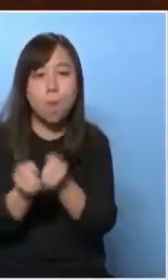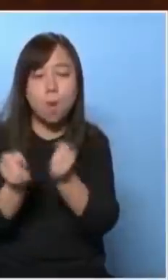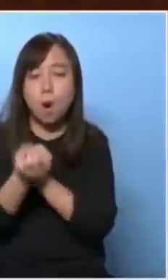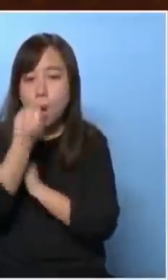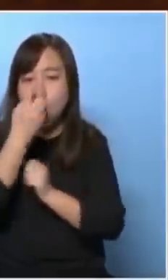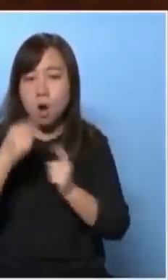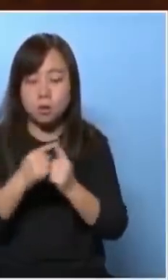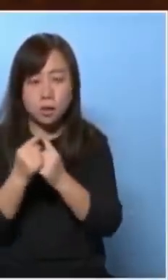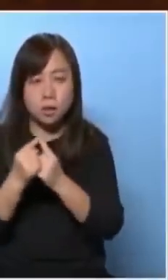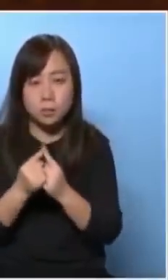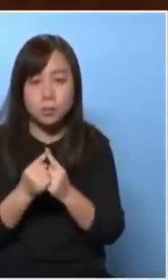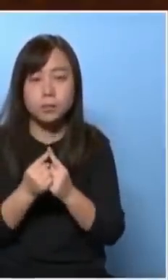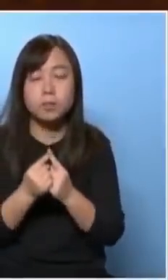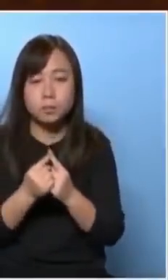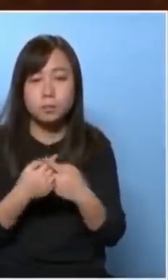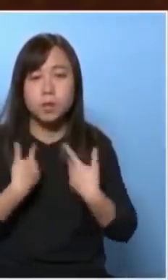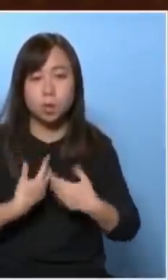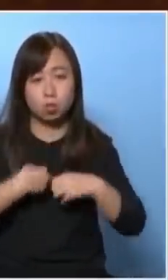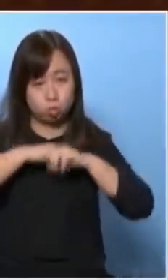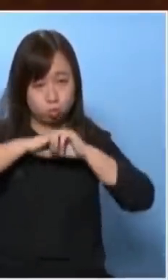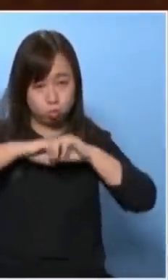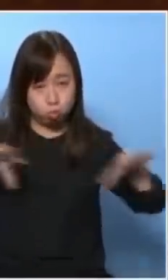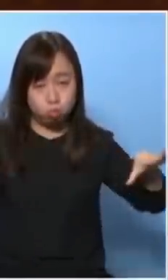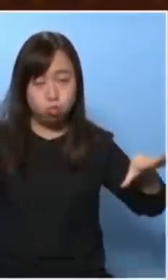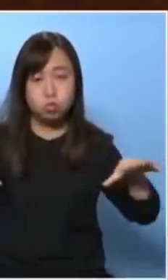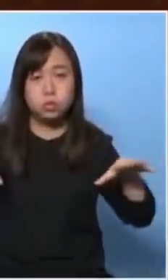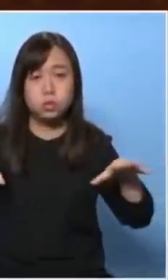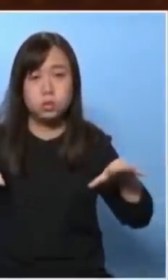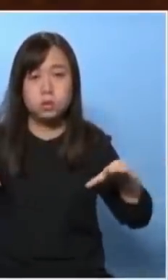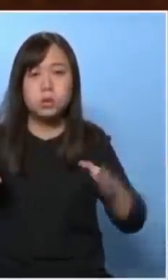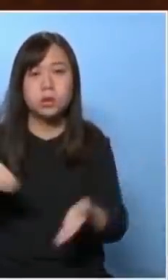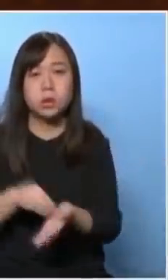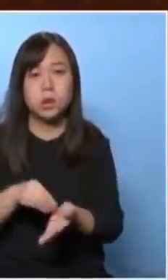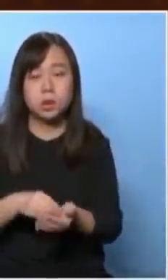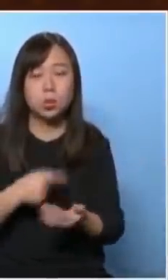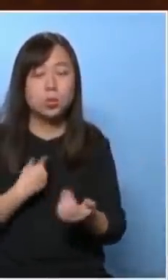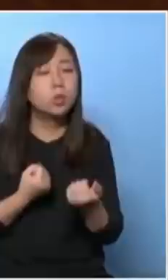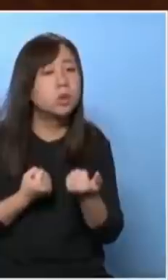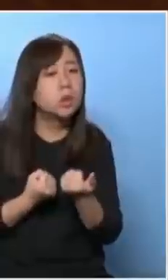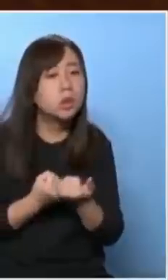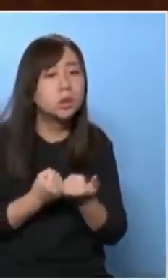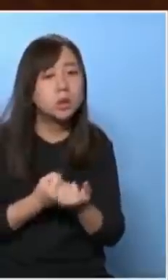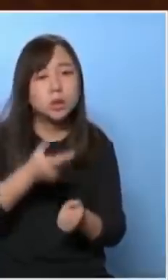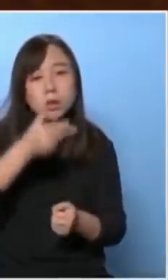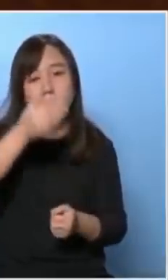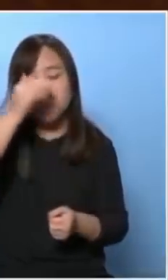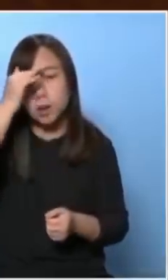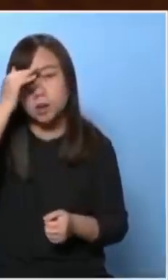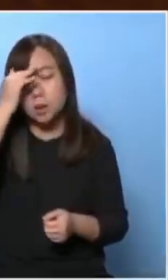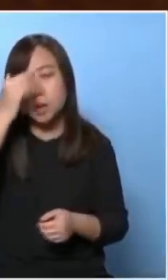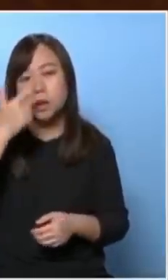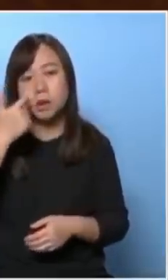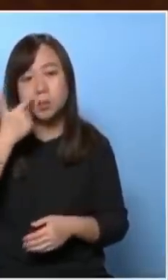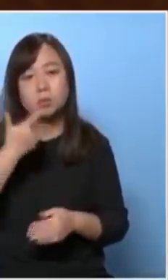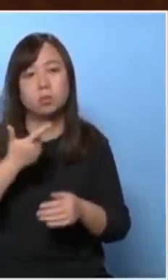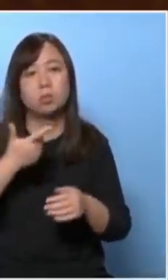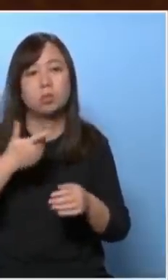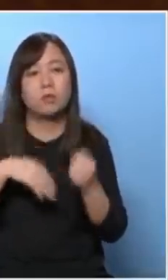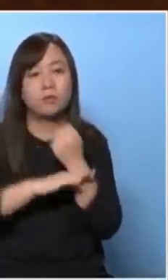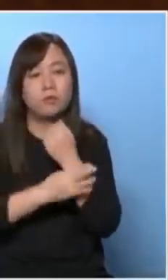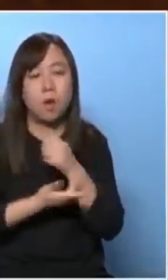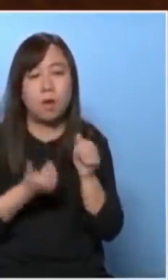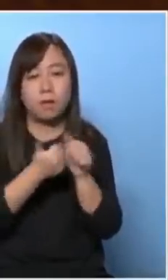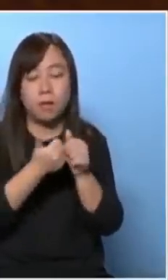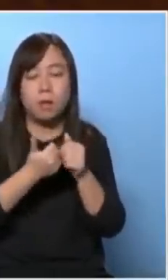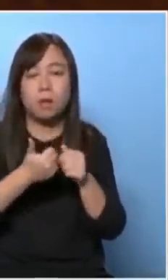的人。所以我在這裡呼籲大家，我們必須要支持警方是嚴正執法，才能